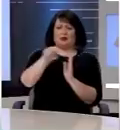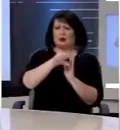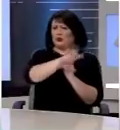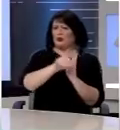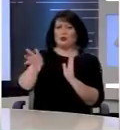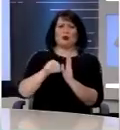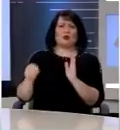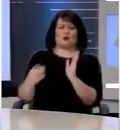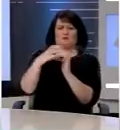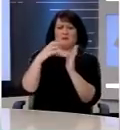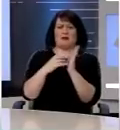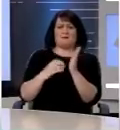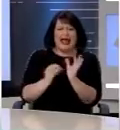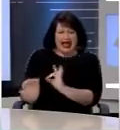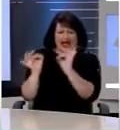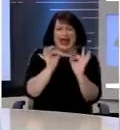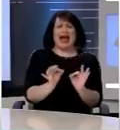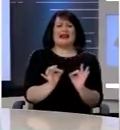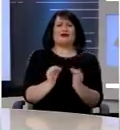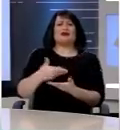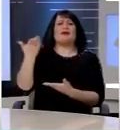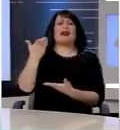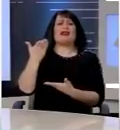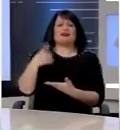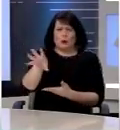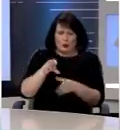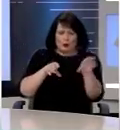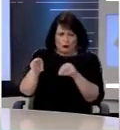από διάφορα άρθρα γραμμής σε κυριακάτικες εφημερίδες.